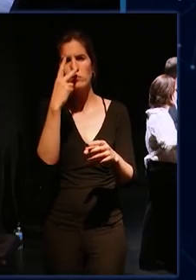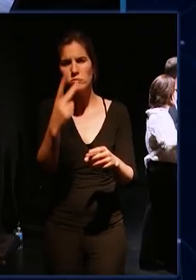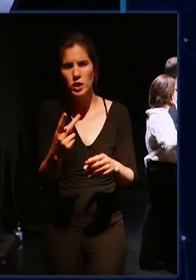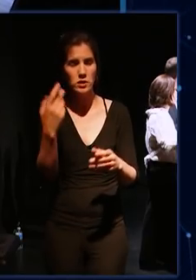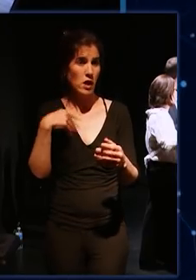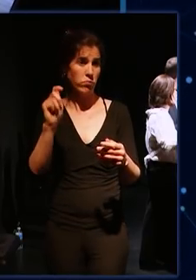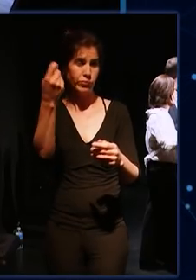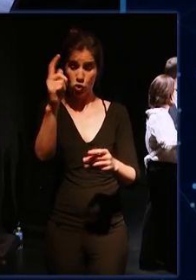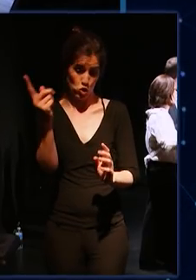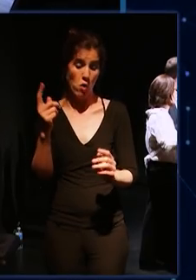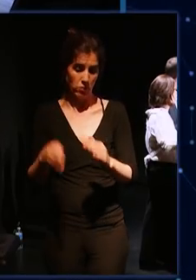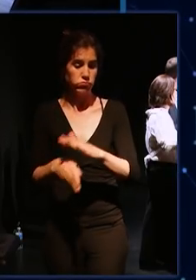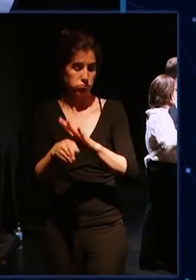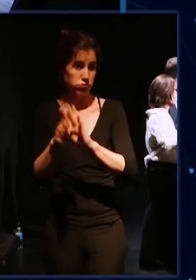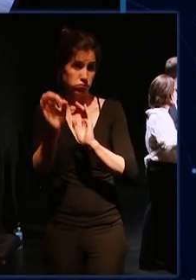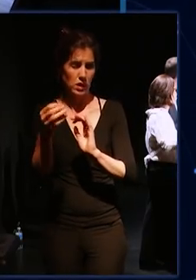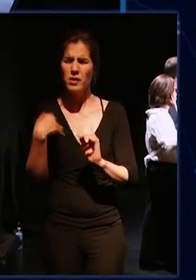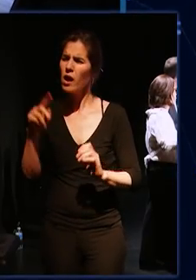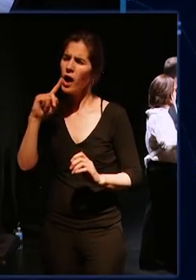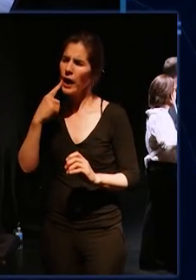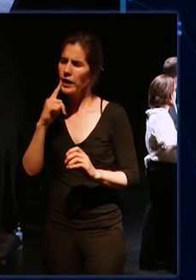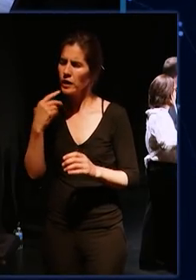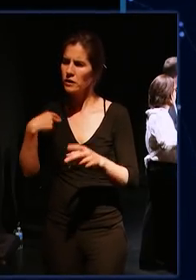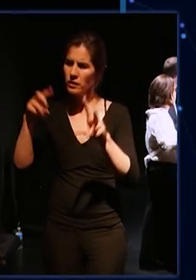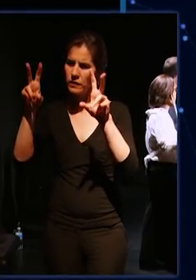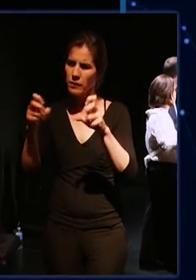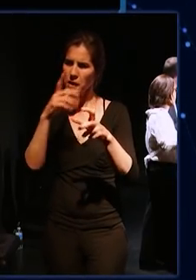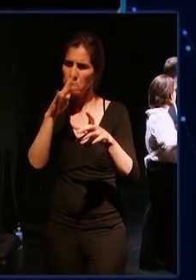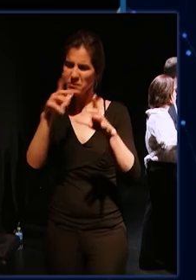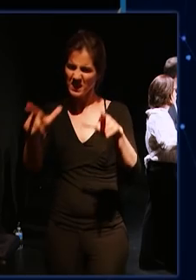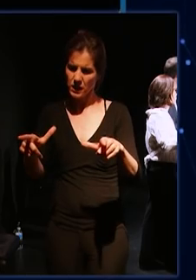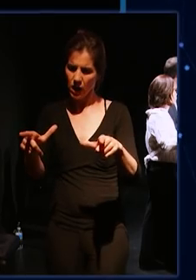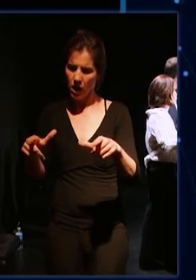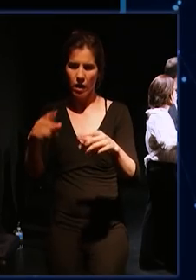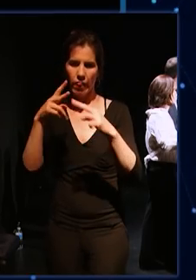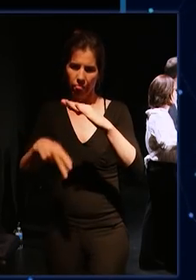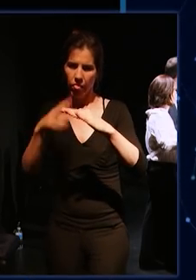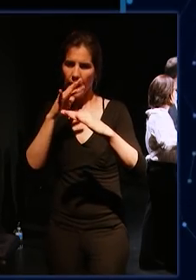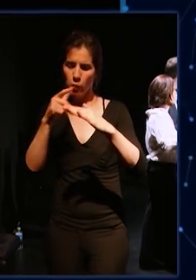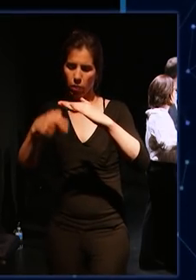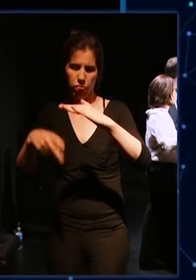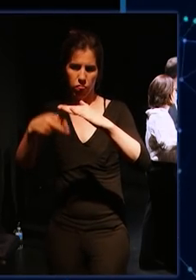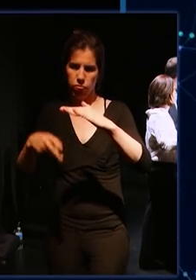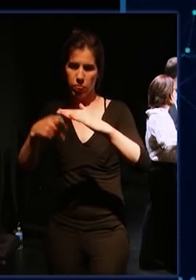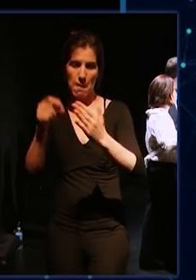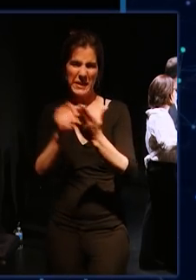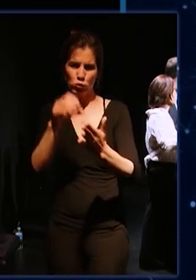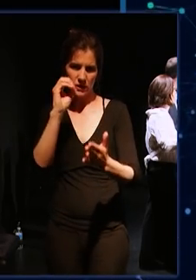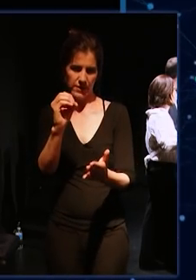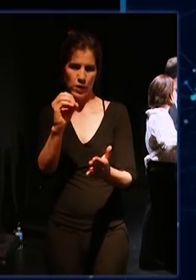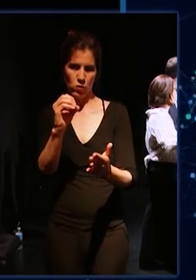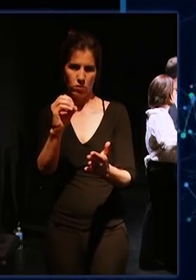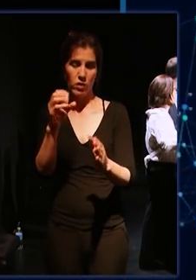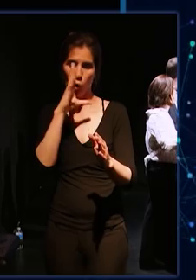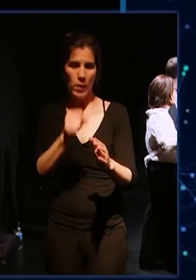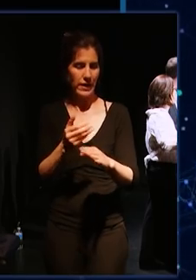aconseguir-ho. Enric, la piscina per dir aigua des del minut zero, des de la inauguració, no des del govern anterior. I